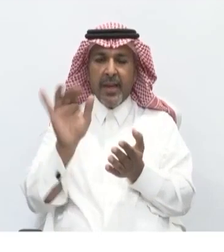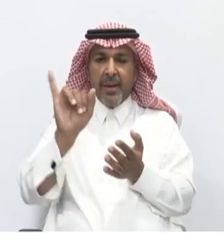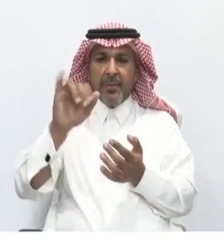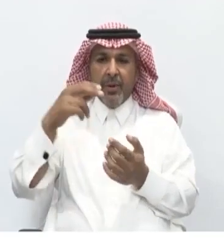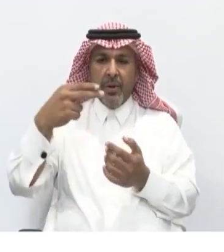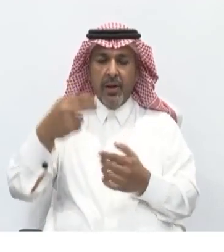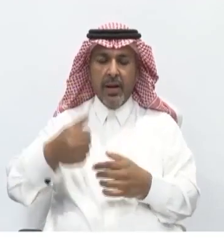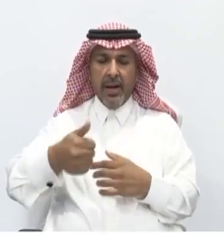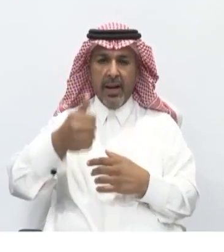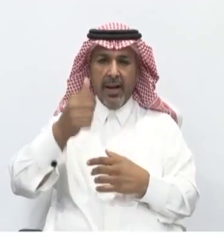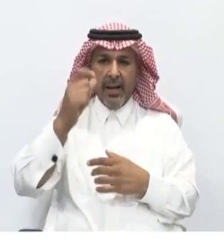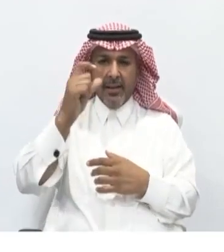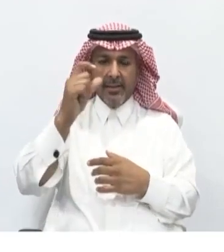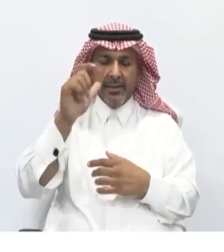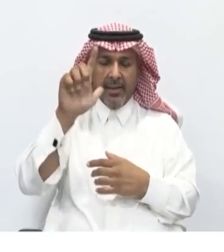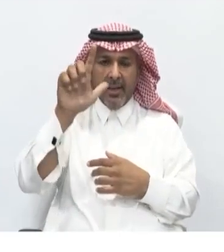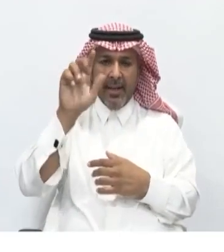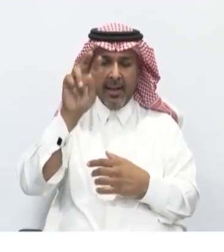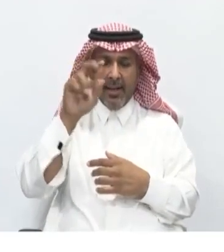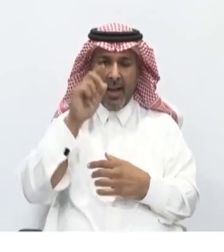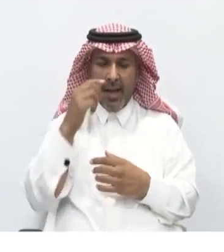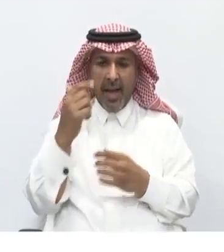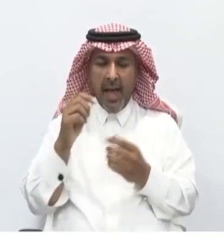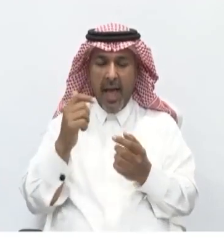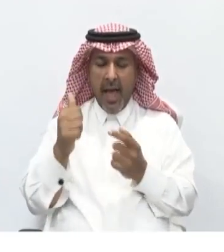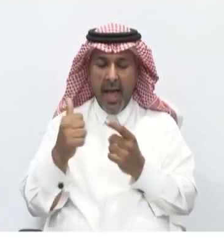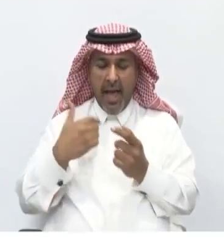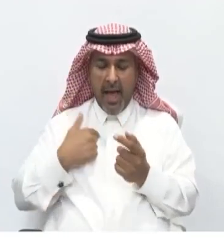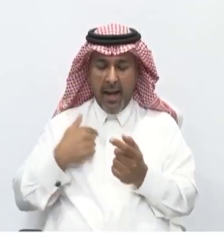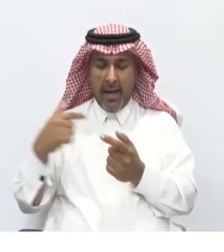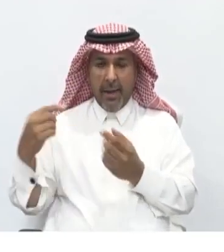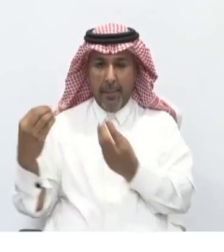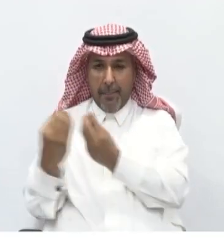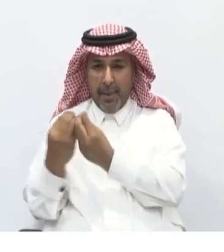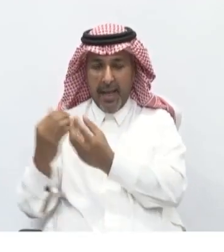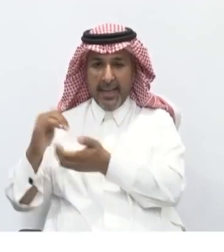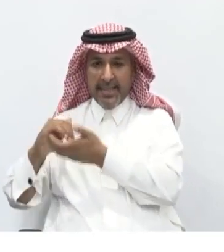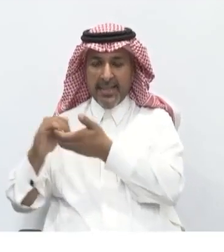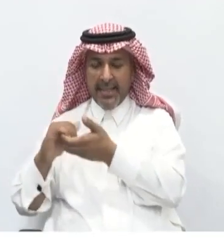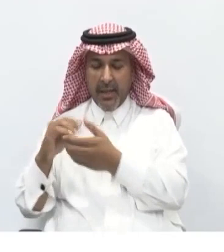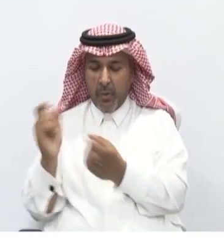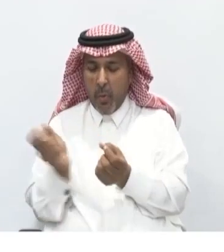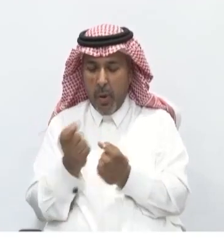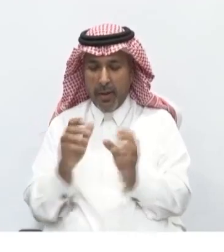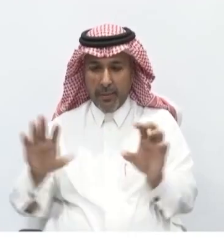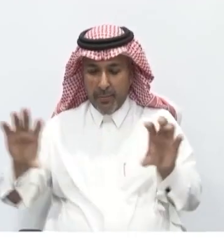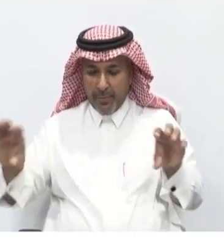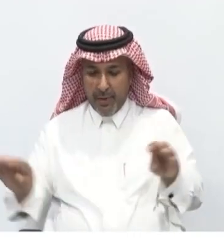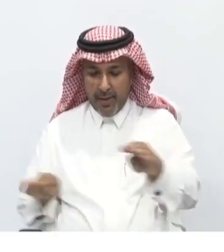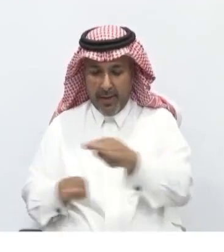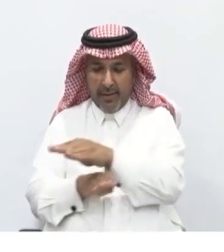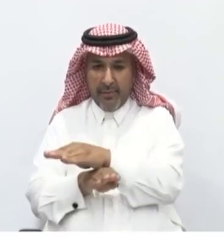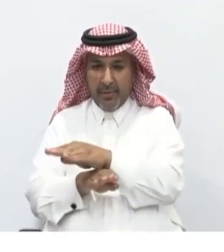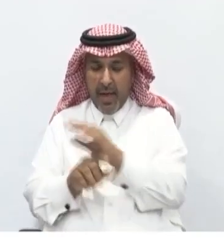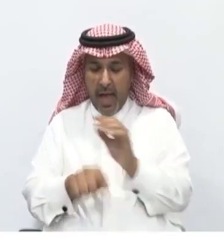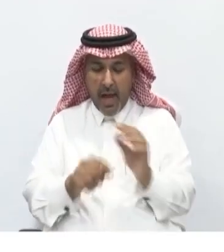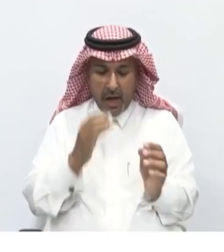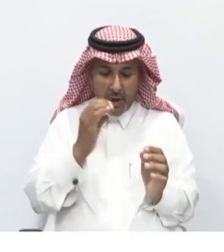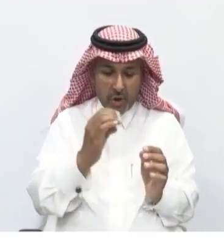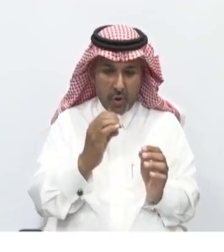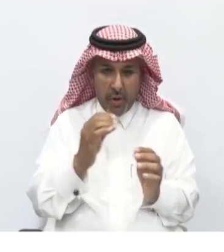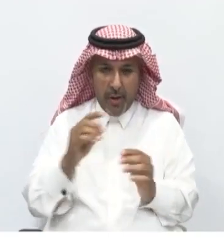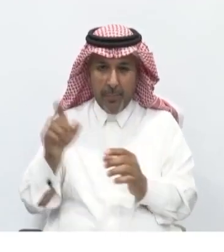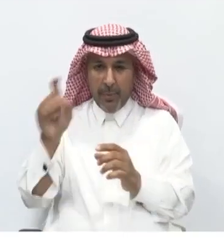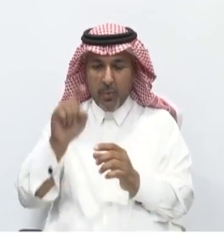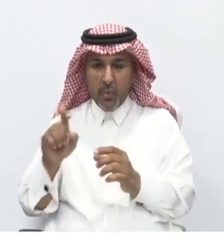ثم انت كذلك تكتب على ورقه معادله كيميائيه موزونه ثم قوم بتبادل الاوراق وقم بالتصحيح